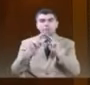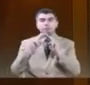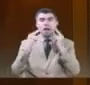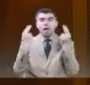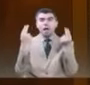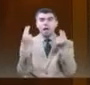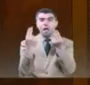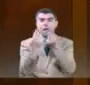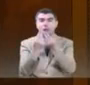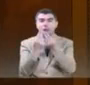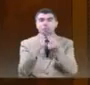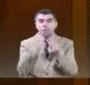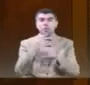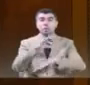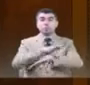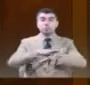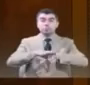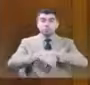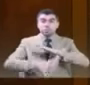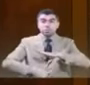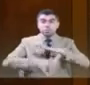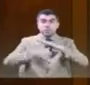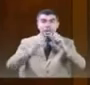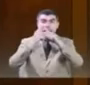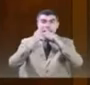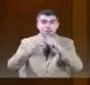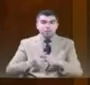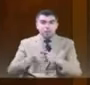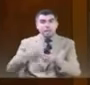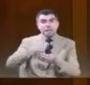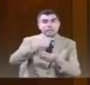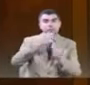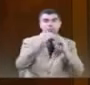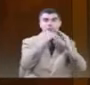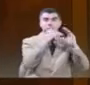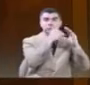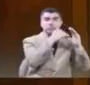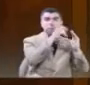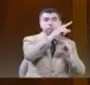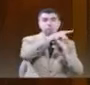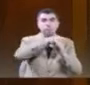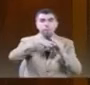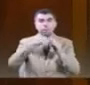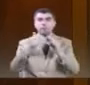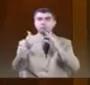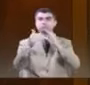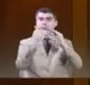الأخر دخل فيه المجلس الأعلى للحسابات وصفتنا للمجلس الاقتصادي والاجتماعي، وكلهم